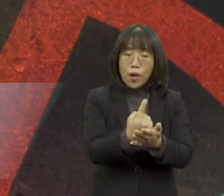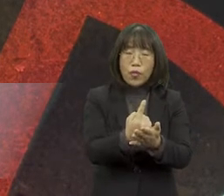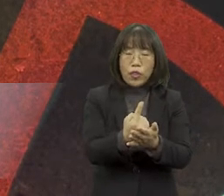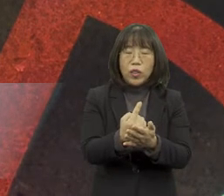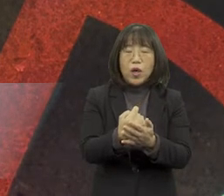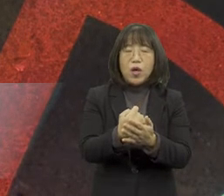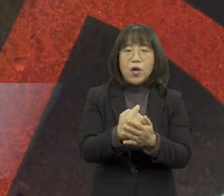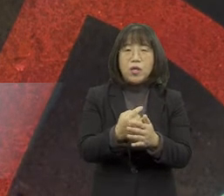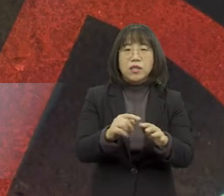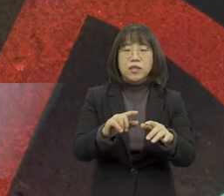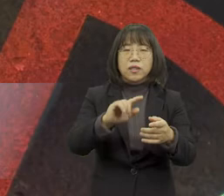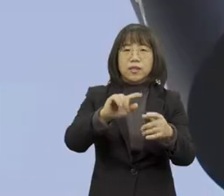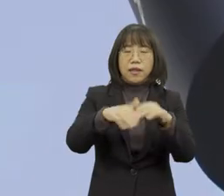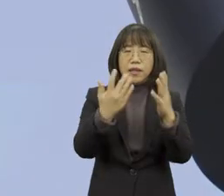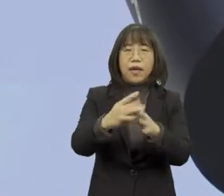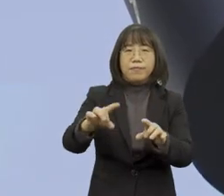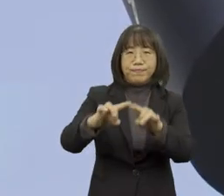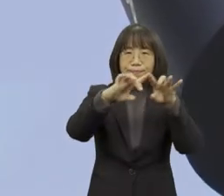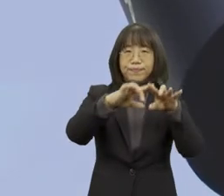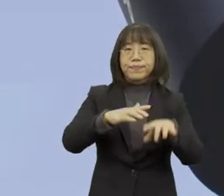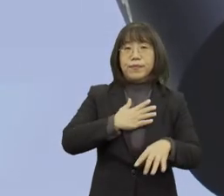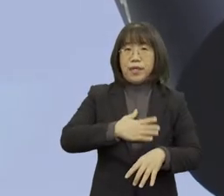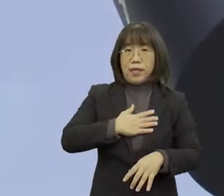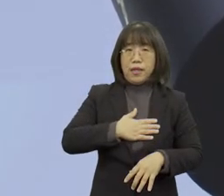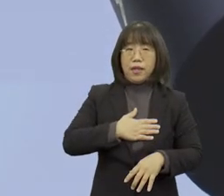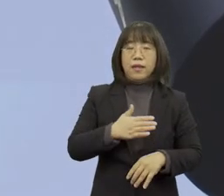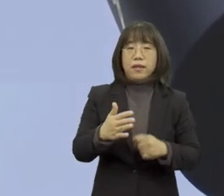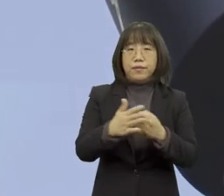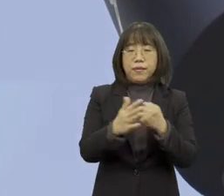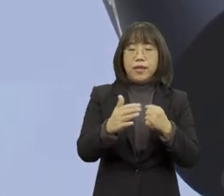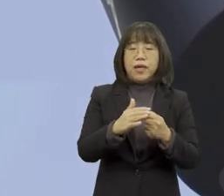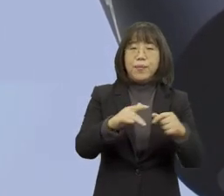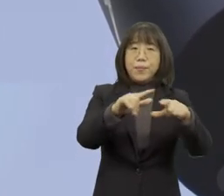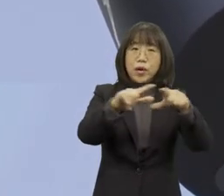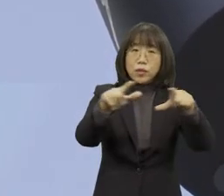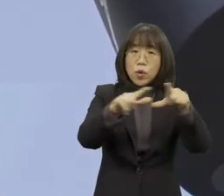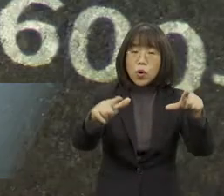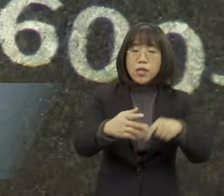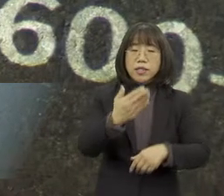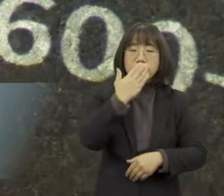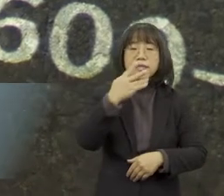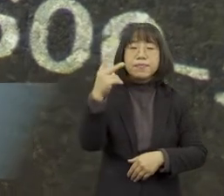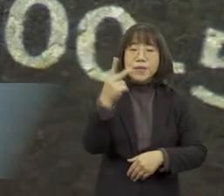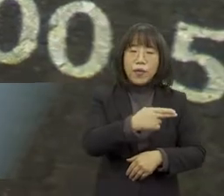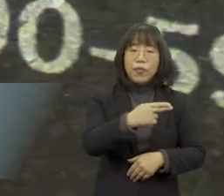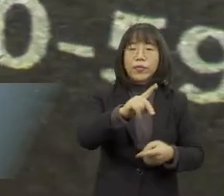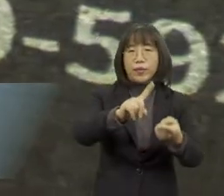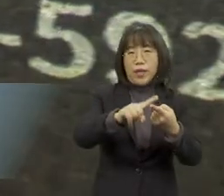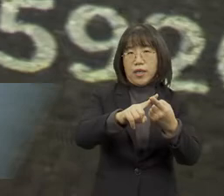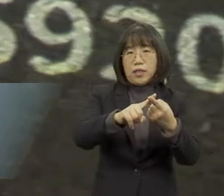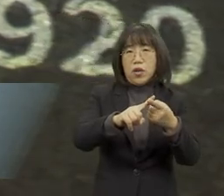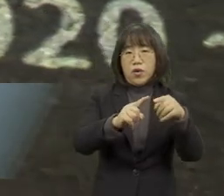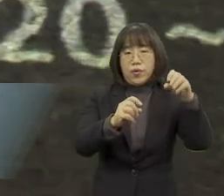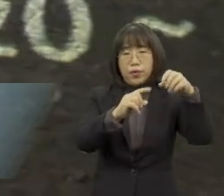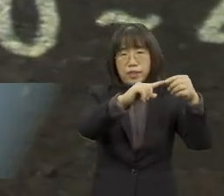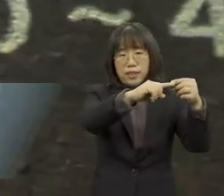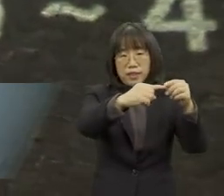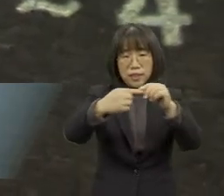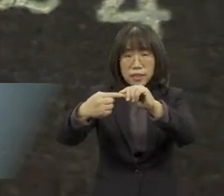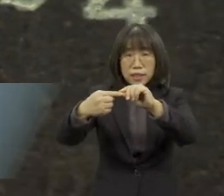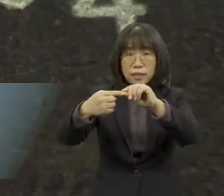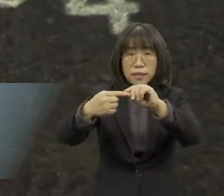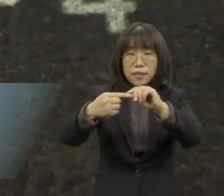센서가 설치돼 있어 평상시에는 강서구 보건소 금연클리닉 안내문구가 표출되고 주변에